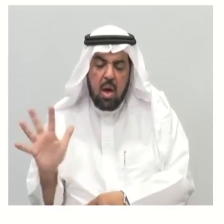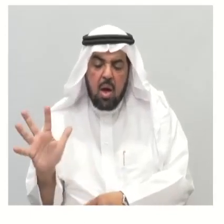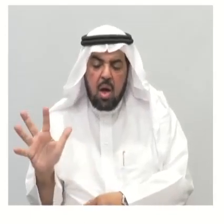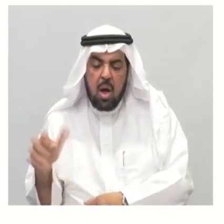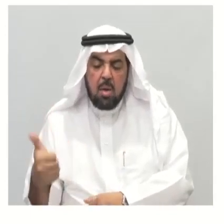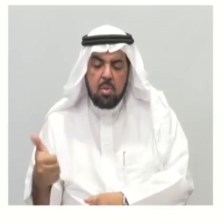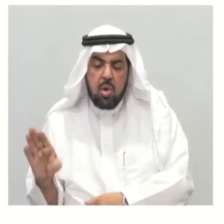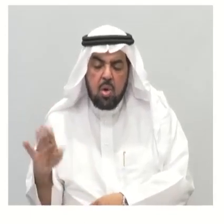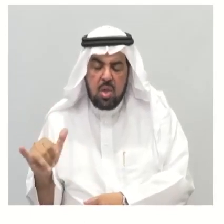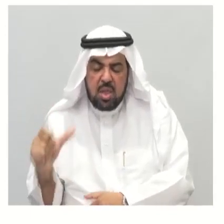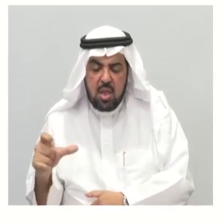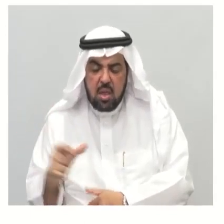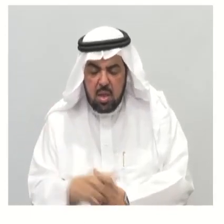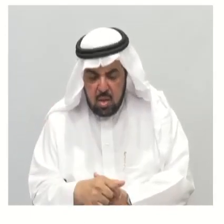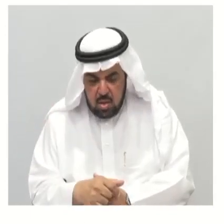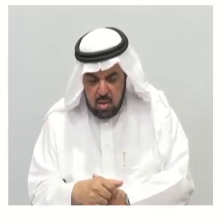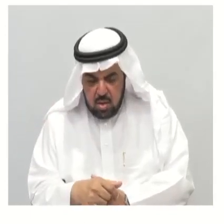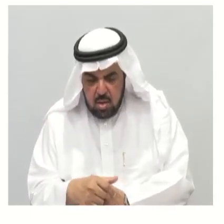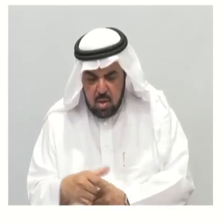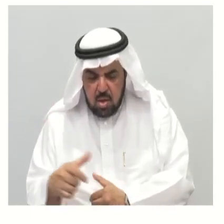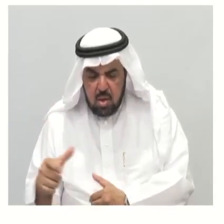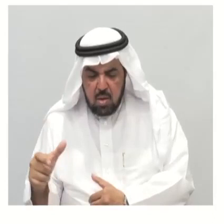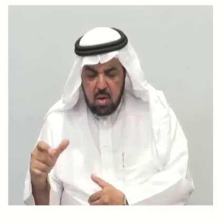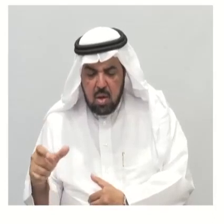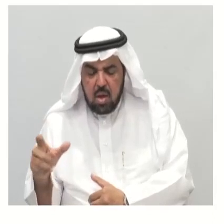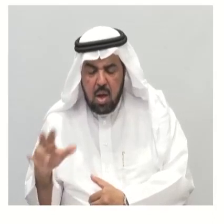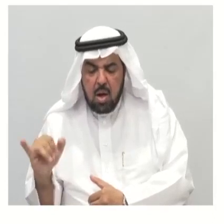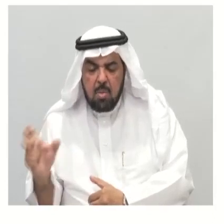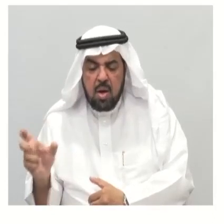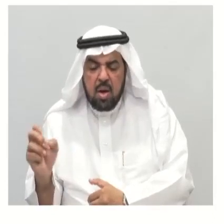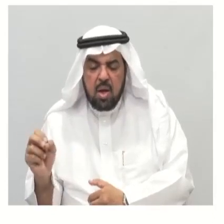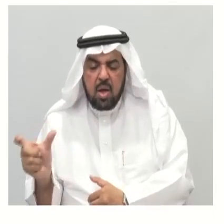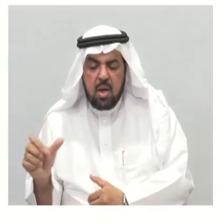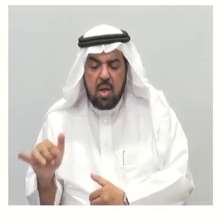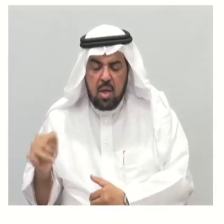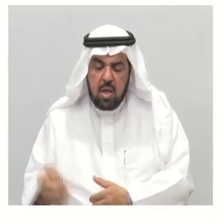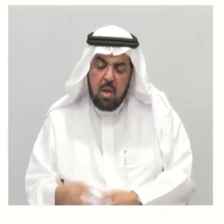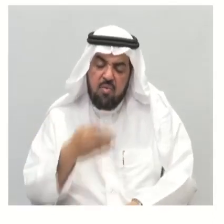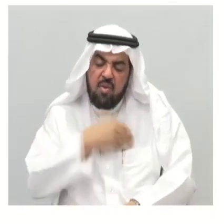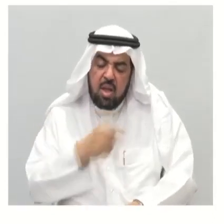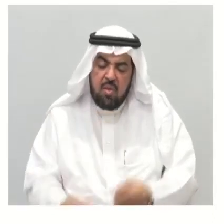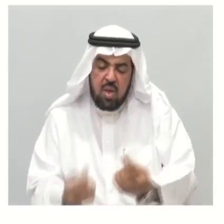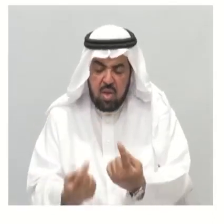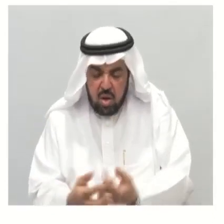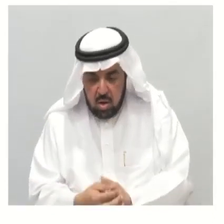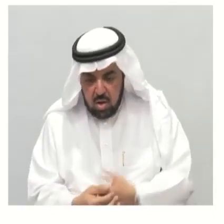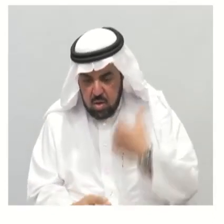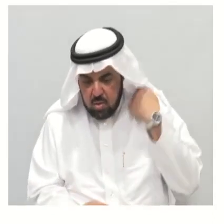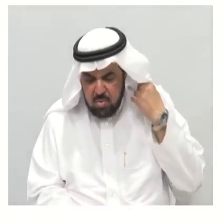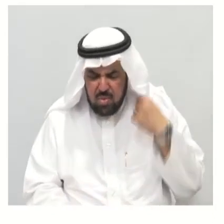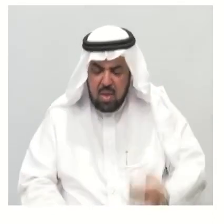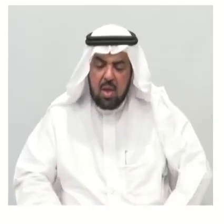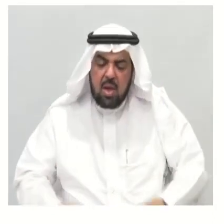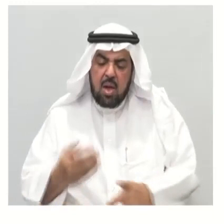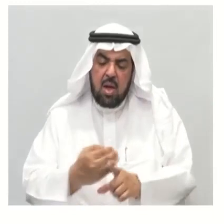الفوسفور، وأيضا أكسيد المنغنيز. إذن هذه المواد مفيدة للزراعة، وأيضا بالإضافة إلى نسب منخفضة